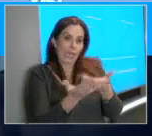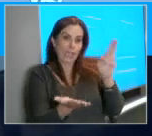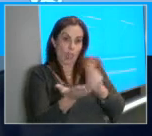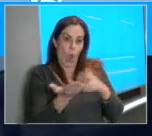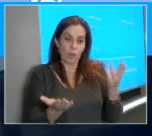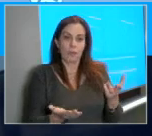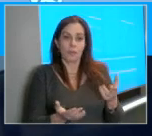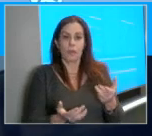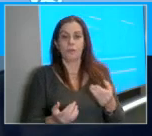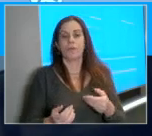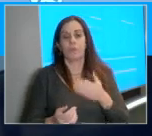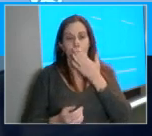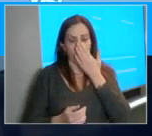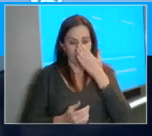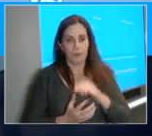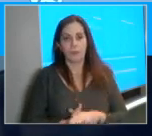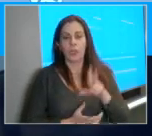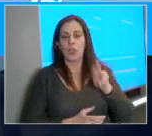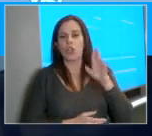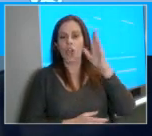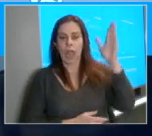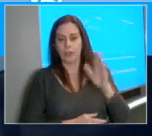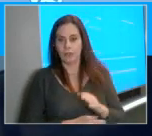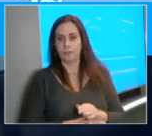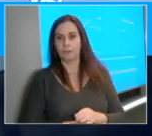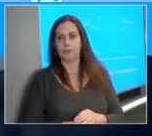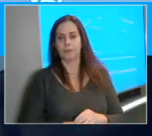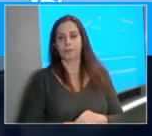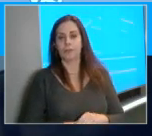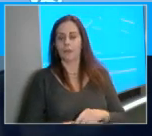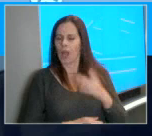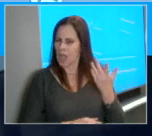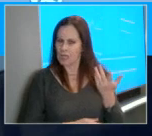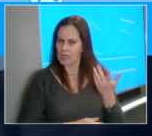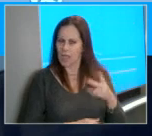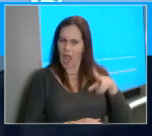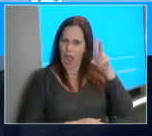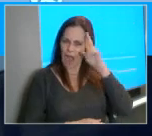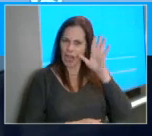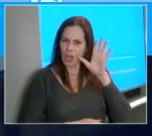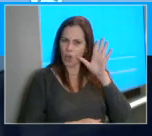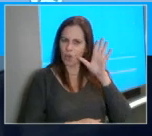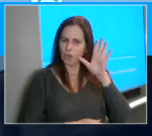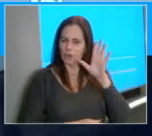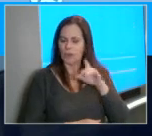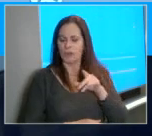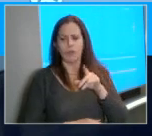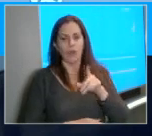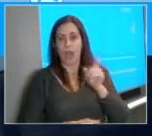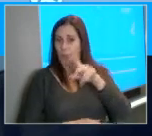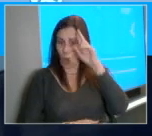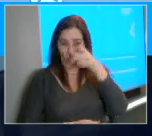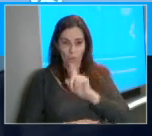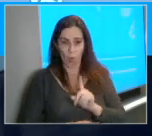נכון. ודברים נוספים. יש עתיד, ודאי. יש עתיד, וכל הדברים האלה. נכון. אז הליכוד מתקרב בצעדי ענק. עכשיו, אתה לא